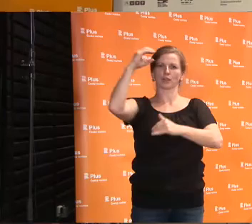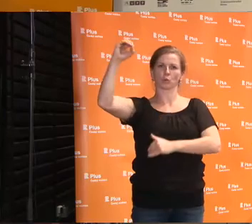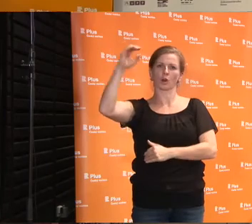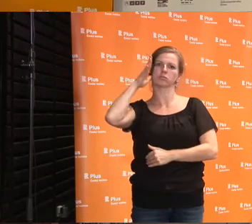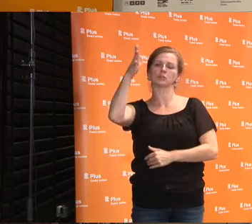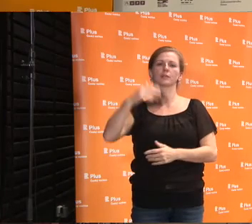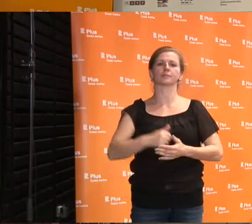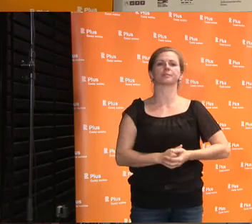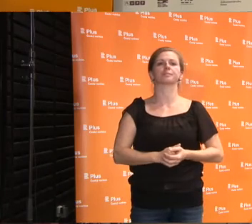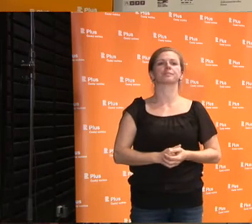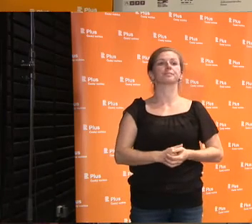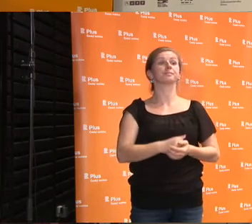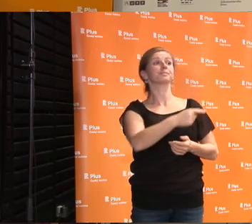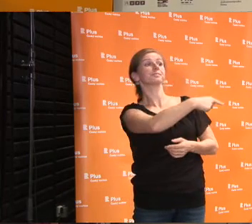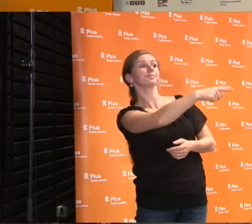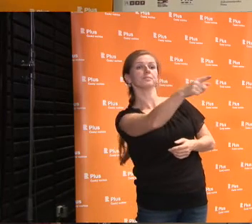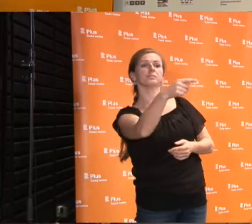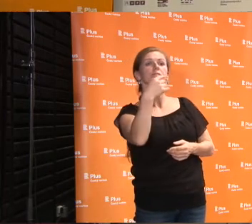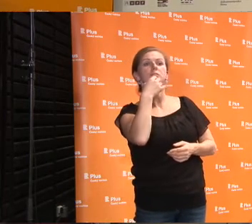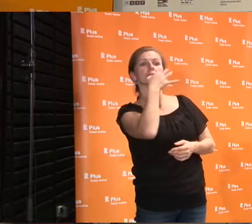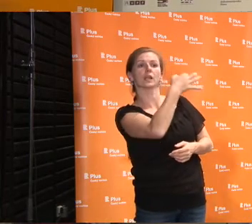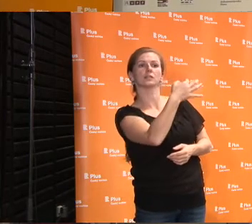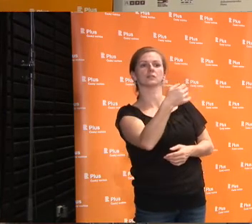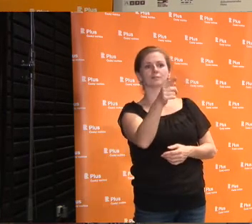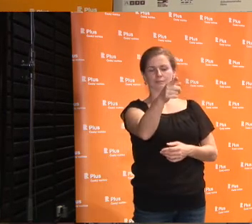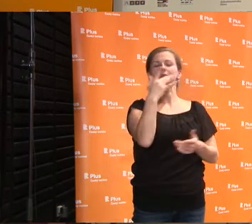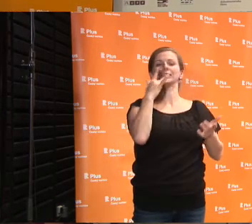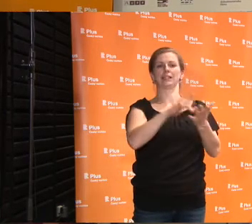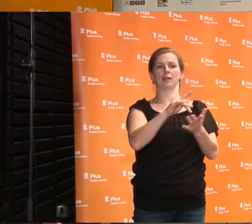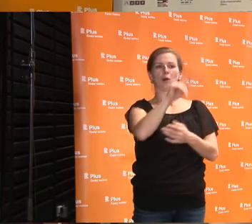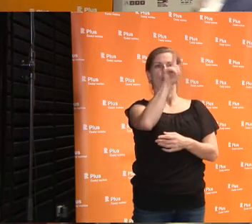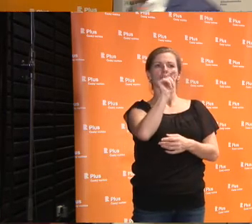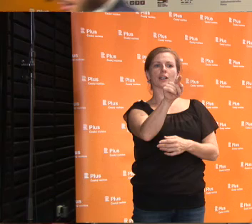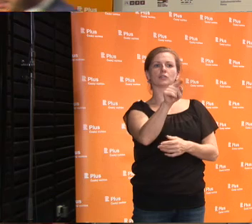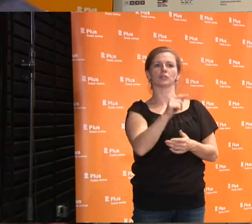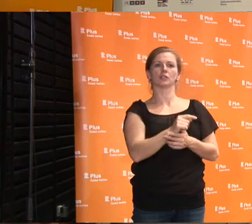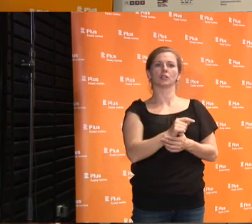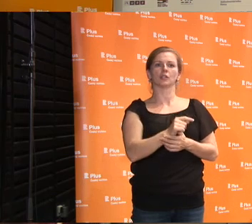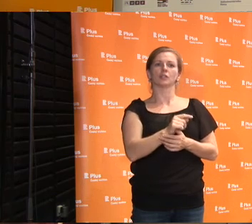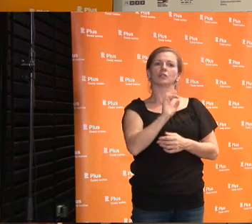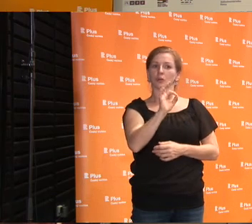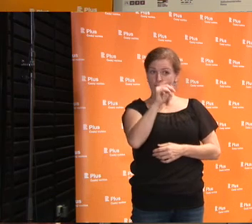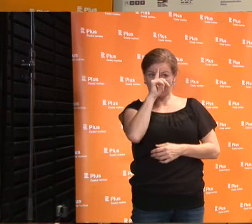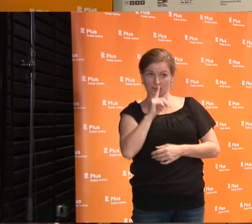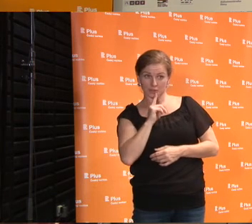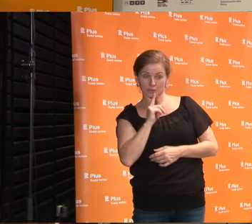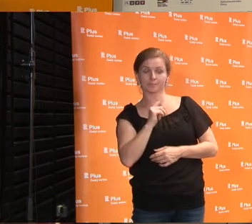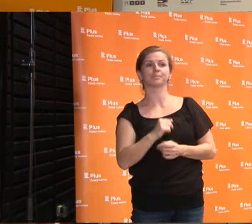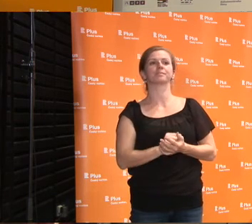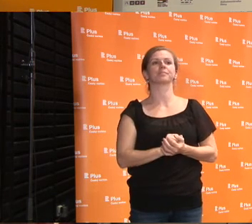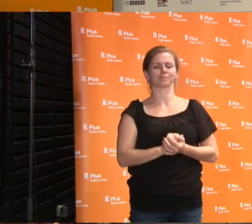publika, do sálu Horáckého divadla v Jihlavě, jestli máme ještě jeden dotaz, který stihneme. Ano, opět v první řadě. Hezký dobrý večer. Dobrý